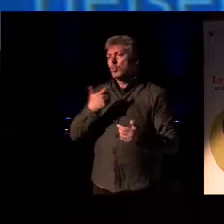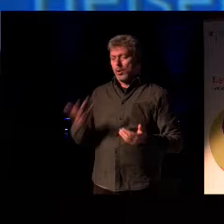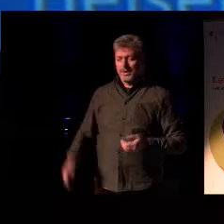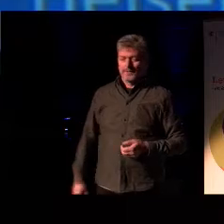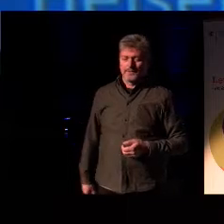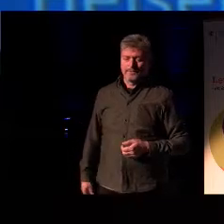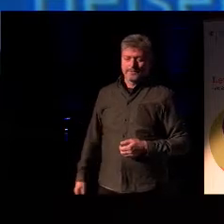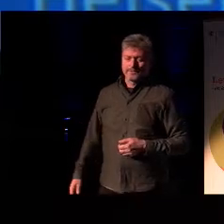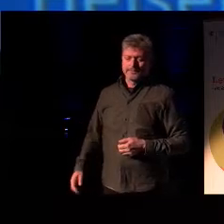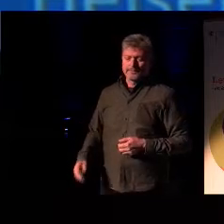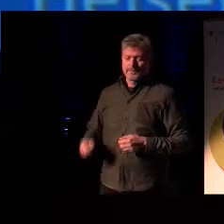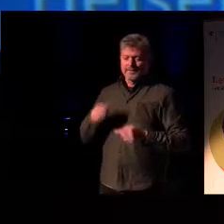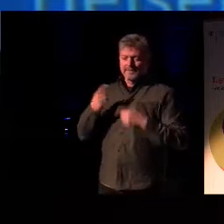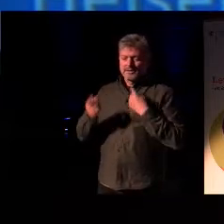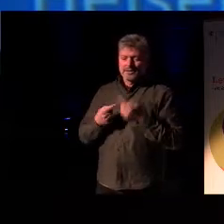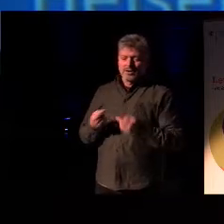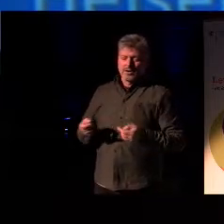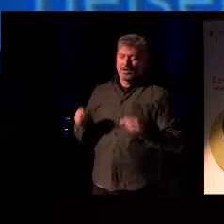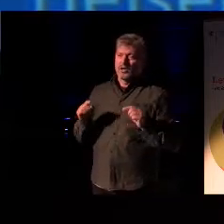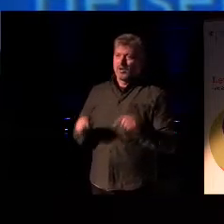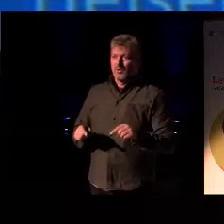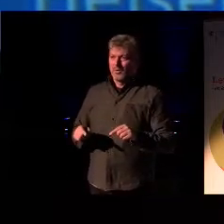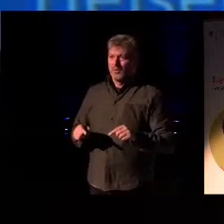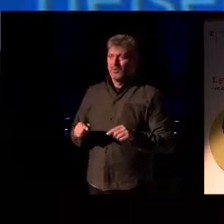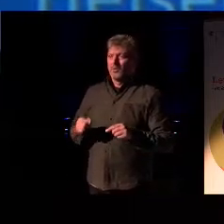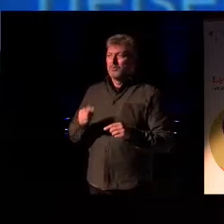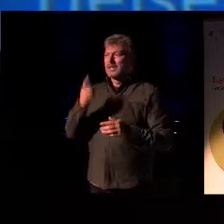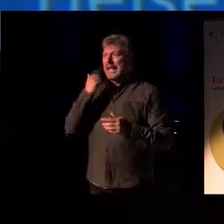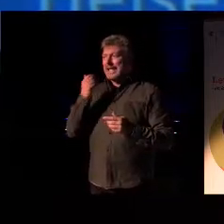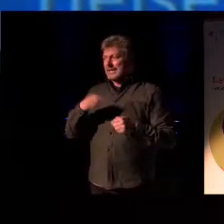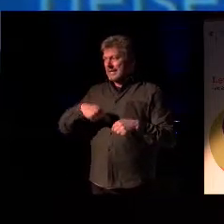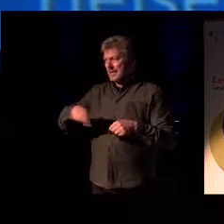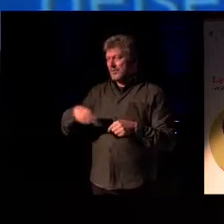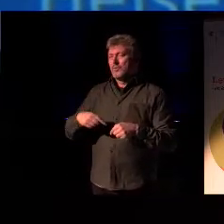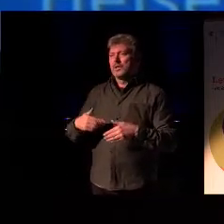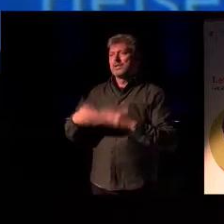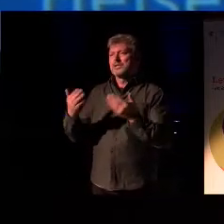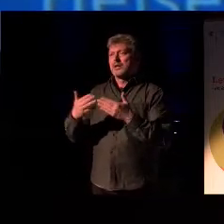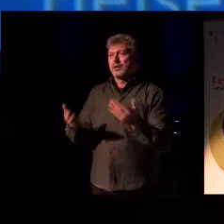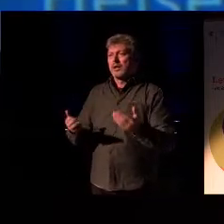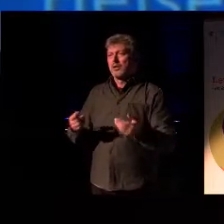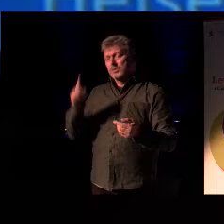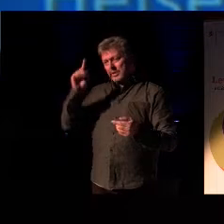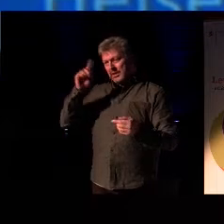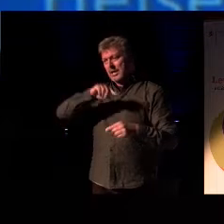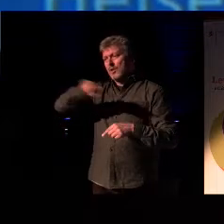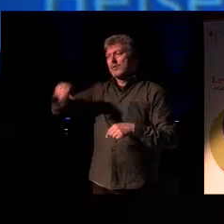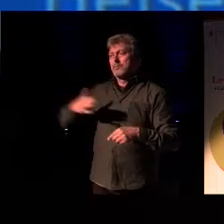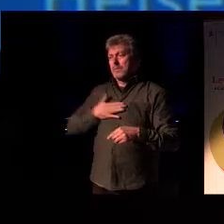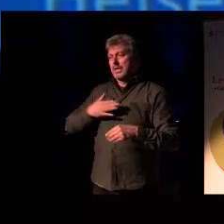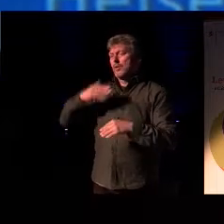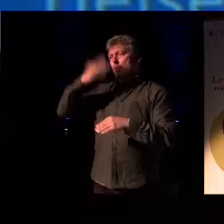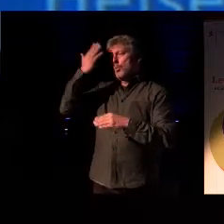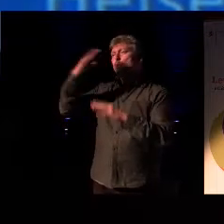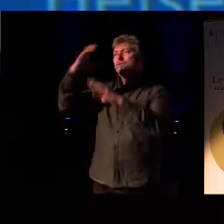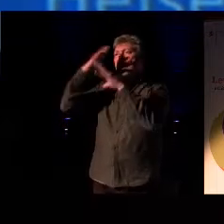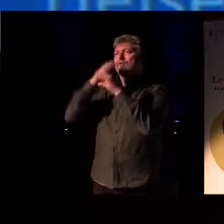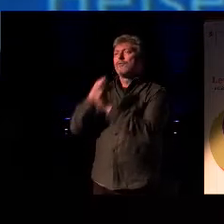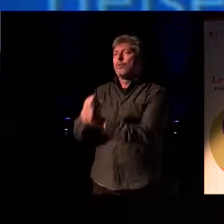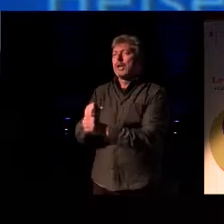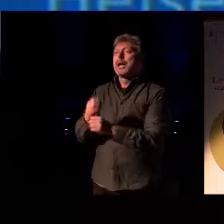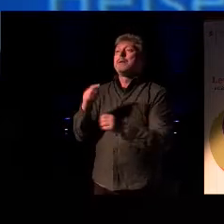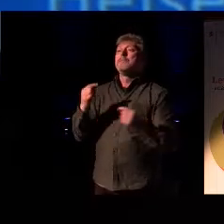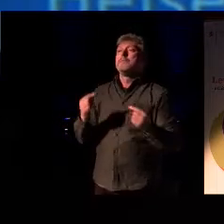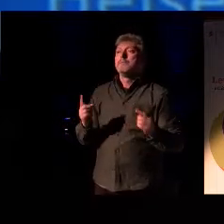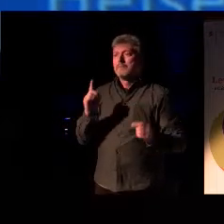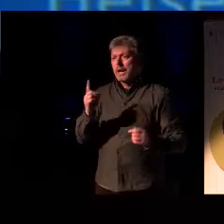Vi snakker jo mest om eldre i disse dagene, og det skal også være mitt hovedfokus. Men for